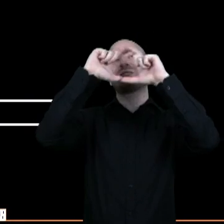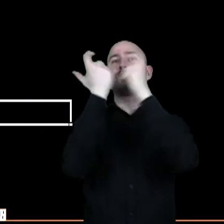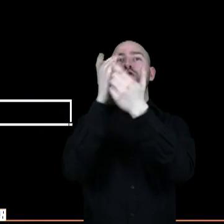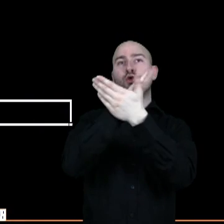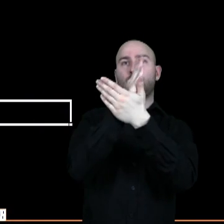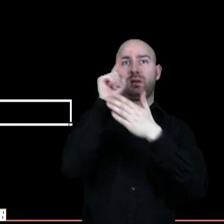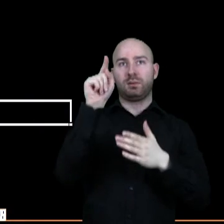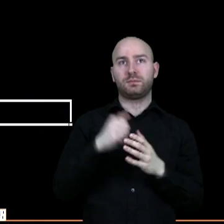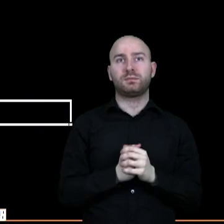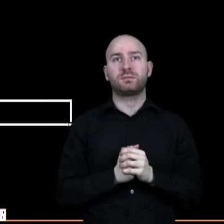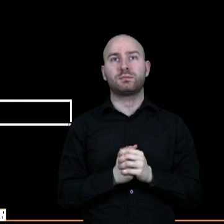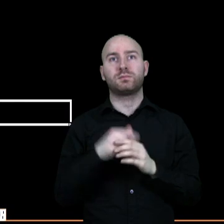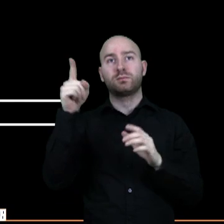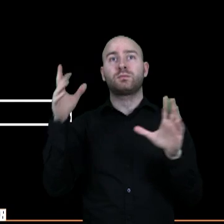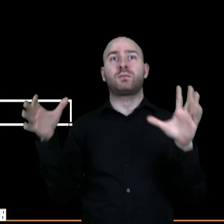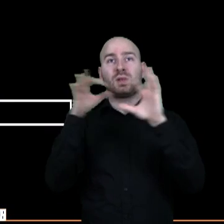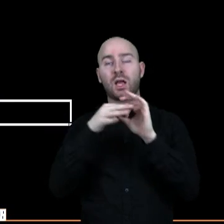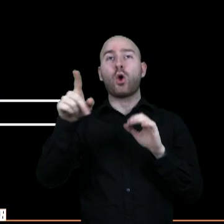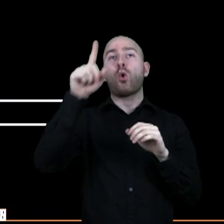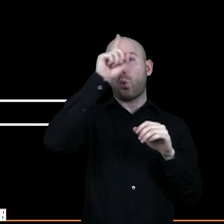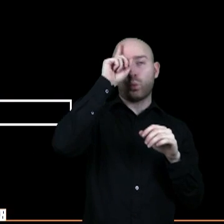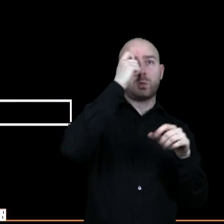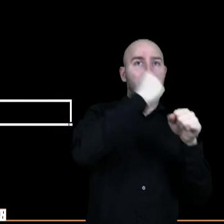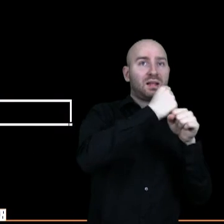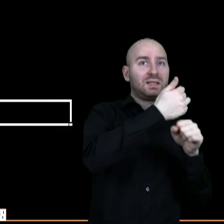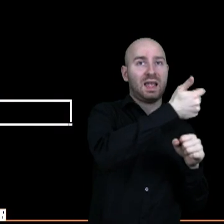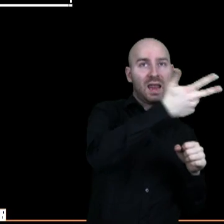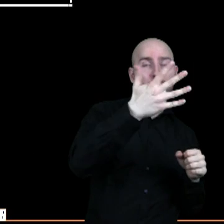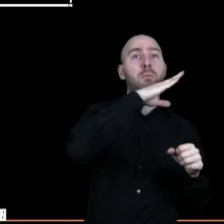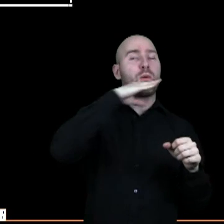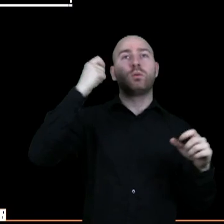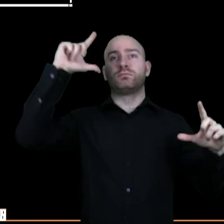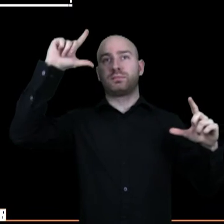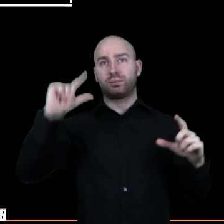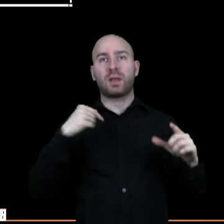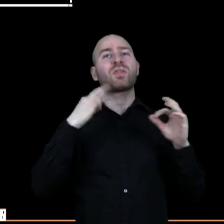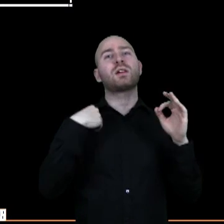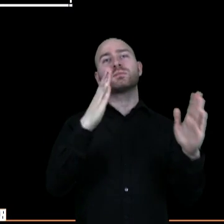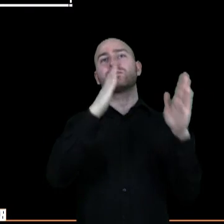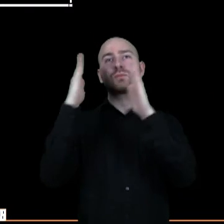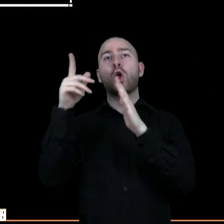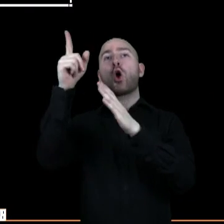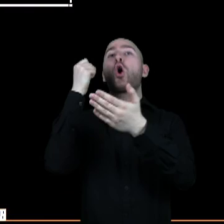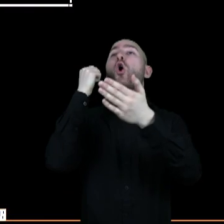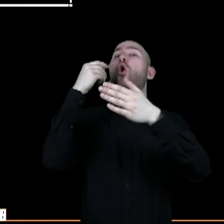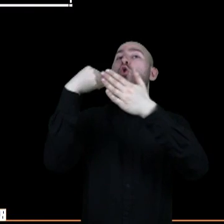spadają wraz ze wzrostem liczby programistów. Przejdźmy teraz do średnich kosztów zmiennych.